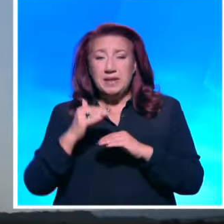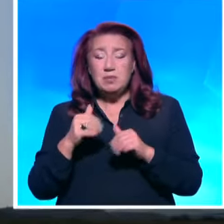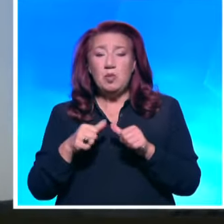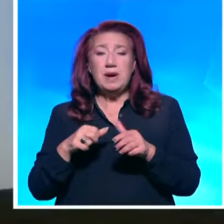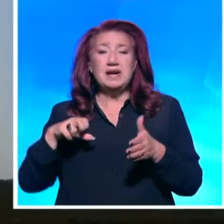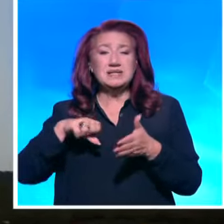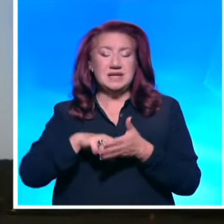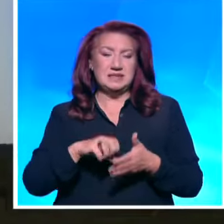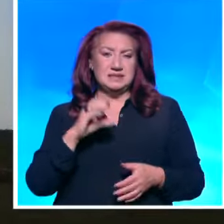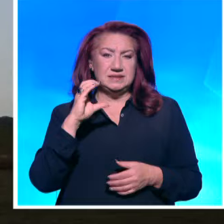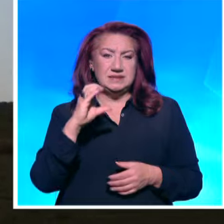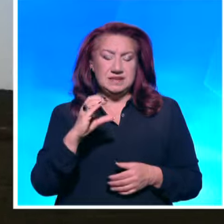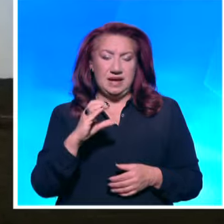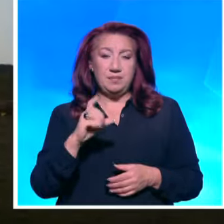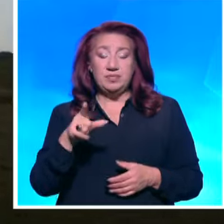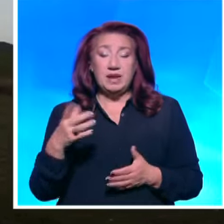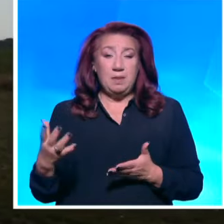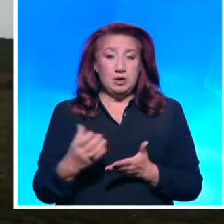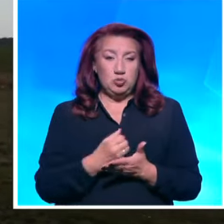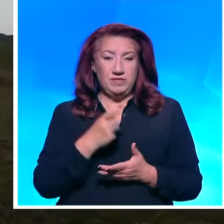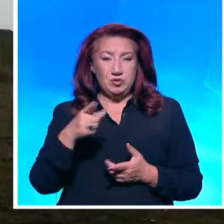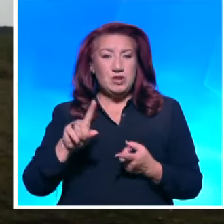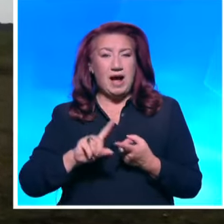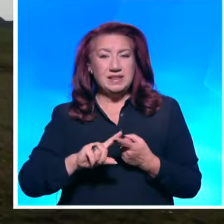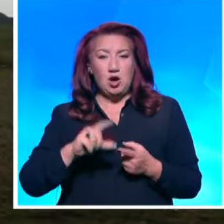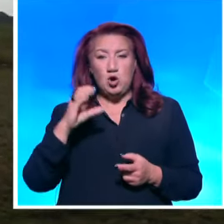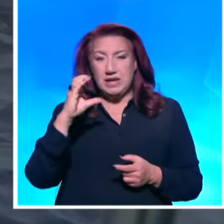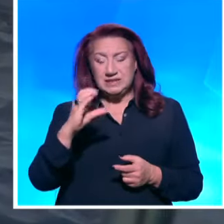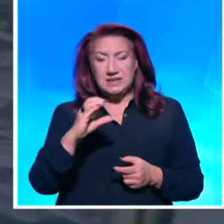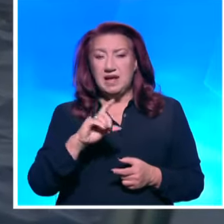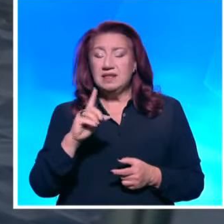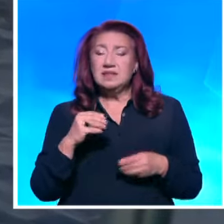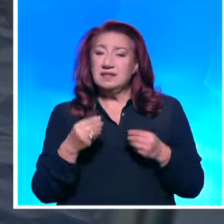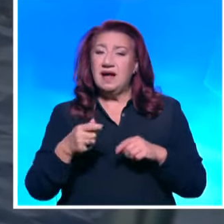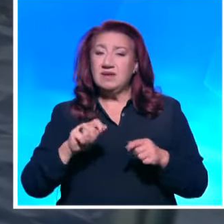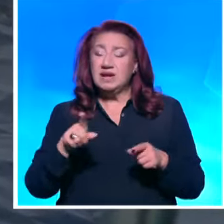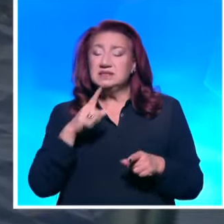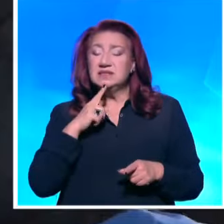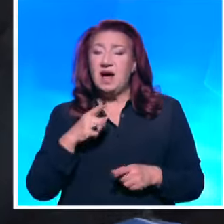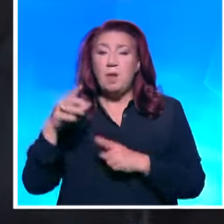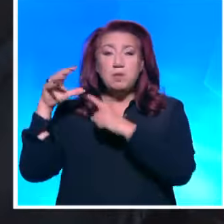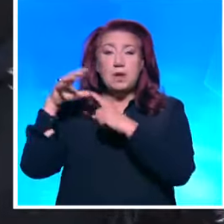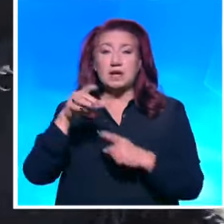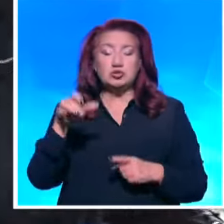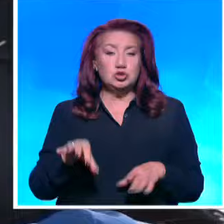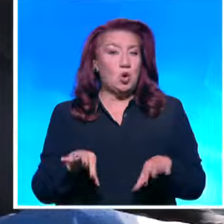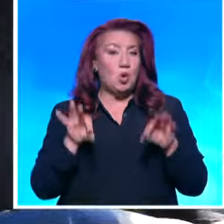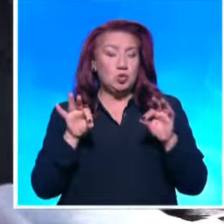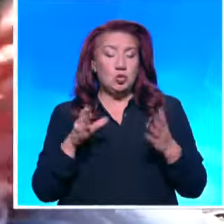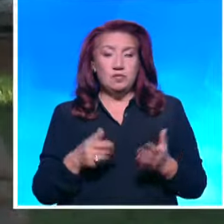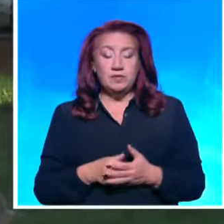му, придобиването на тази категория не гарантира, че парашутиста е подготвен за такъв тип екстремни скачания. Един